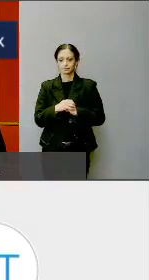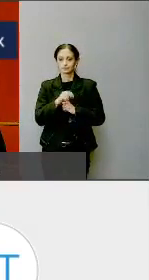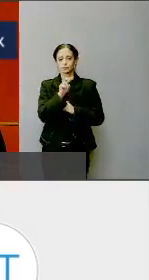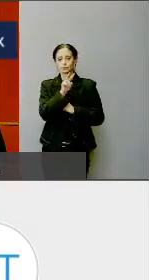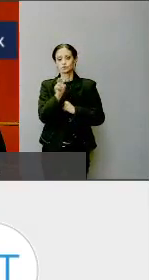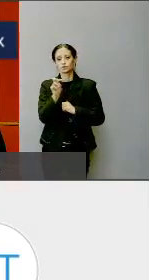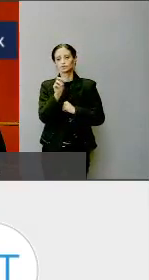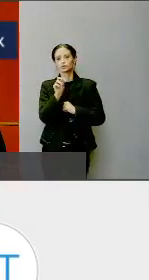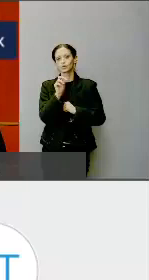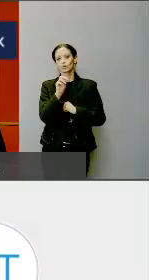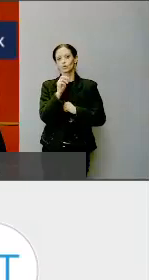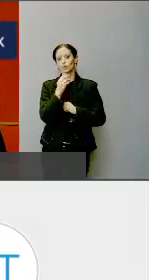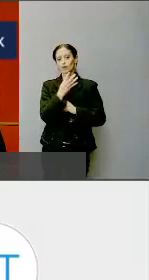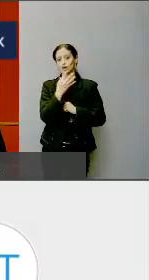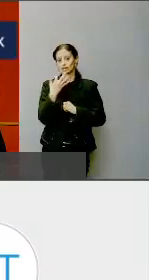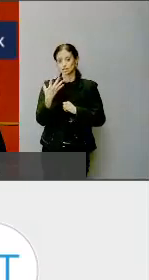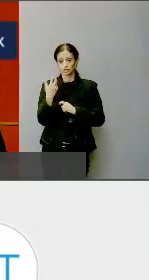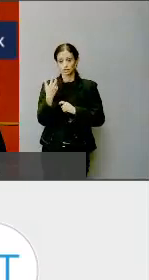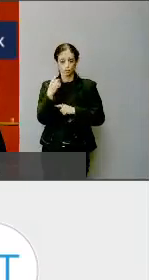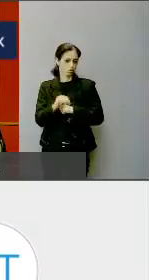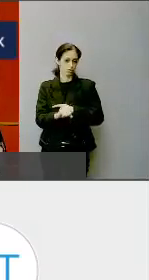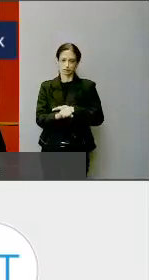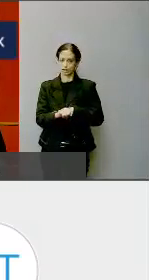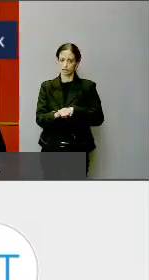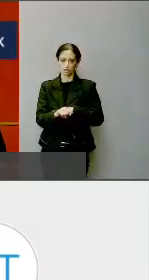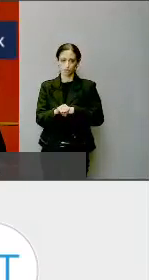245 contrario